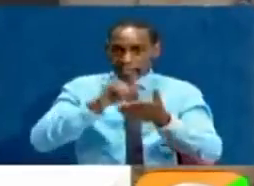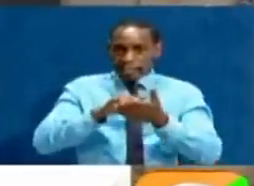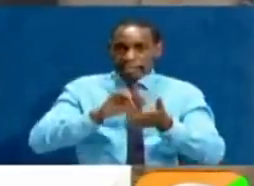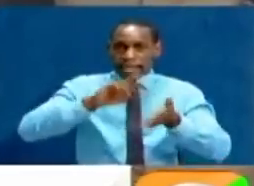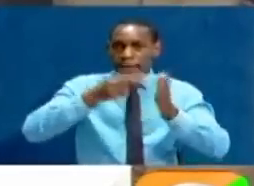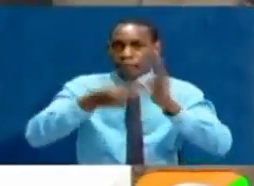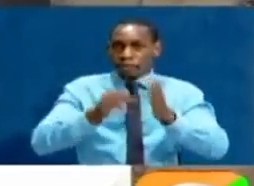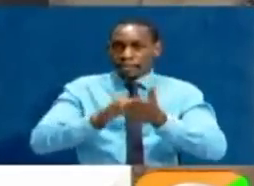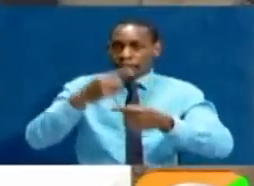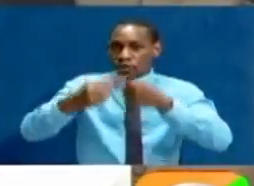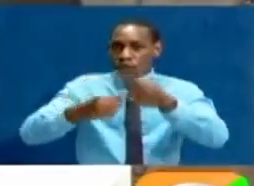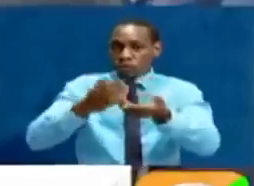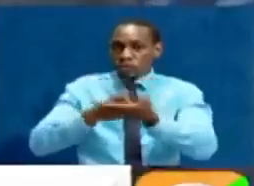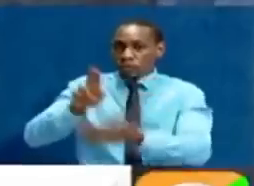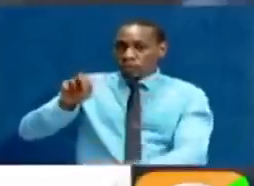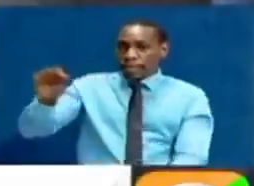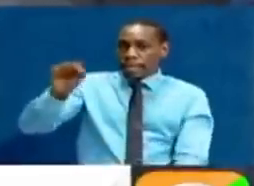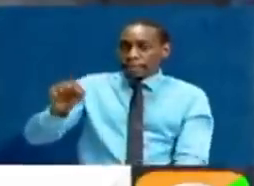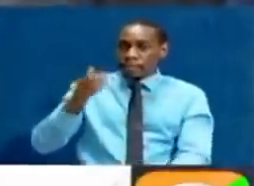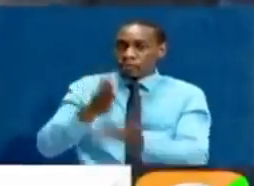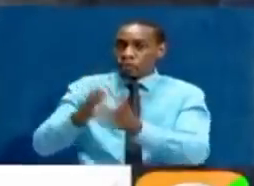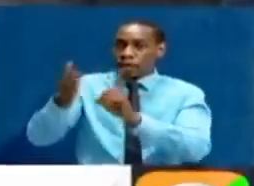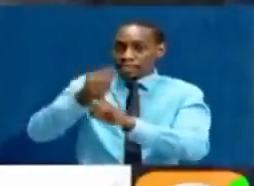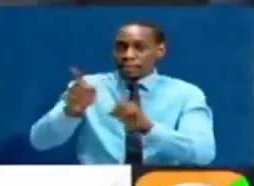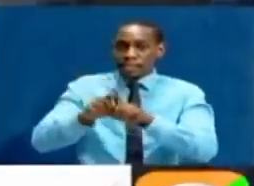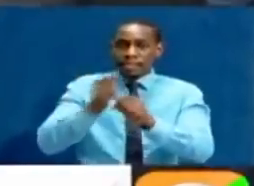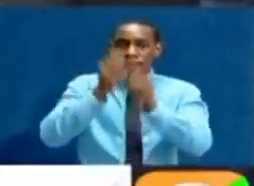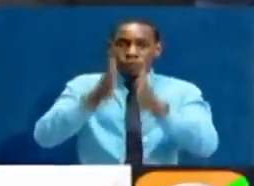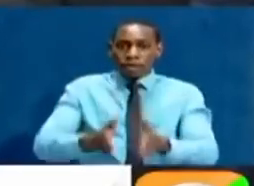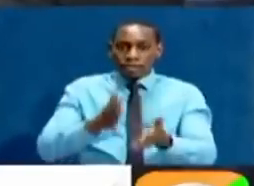kuwa miradi inayoendelezwa na NMS inafanikishwa